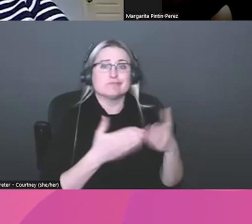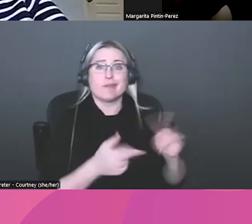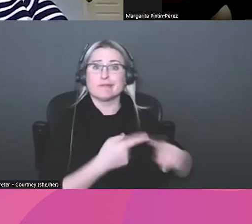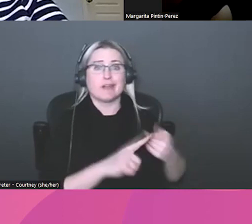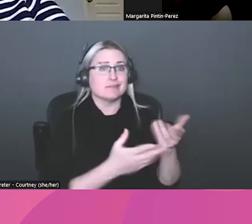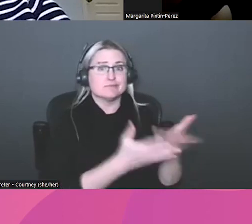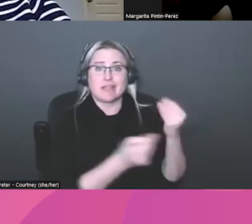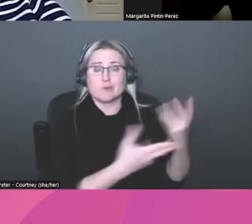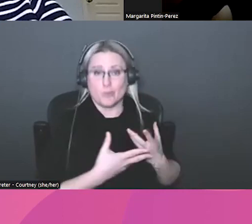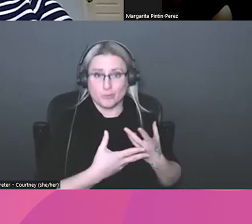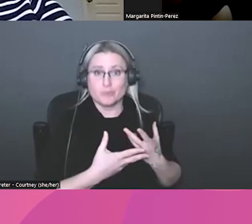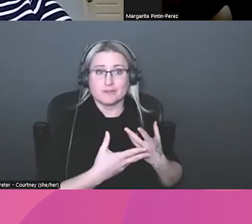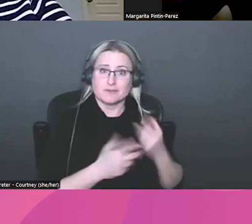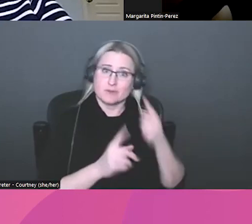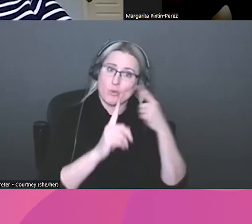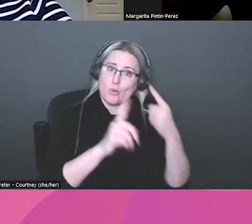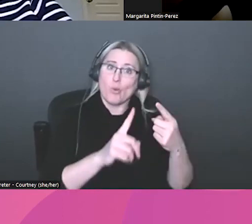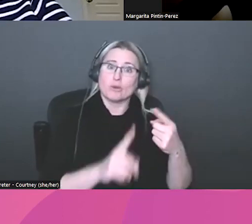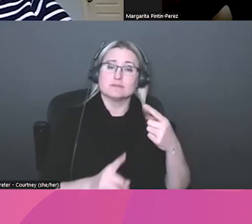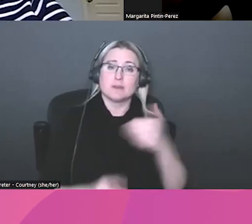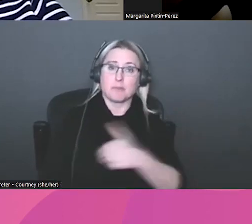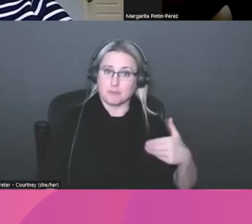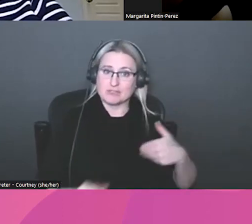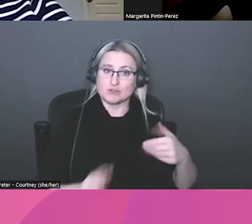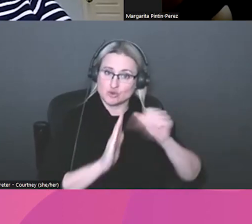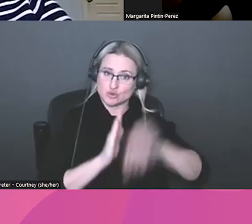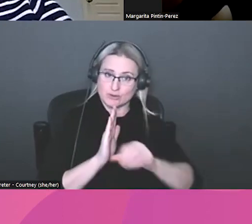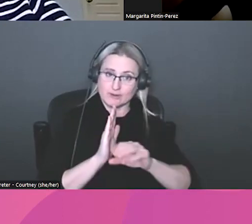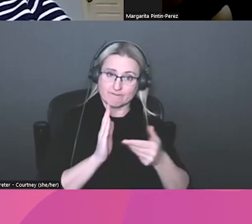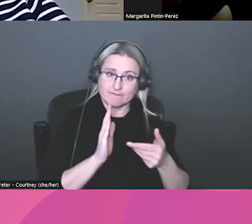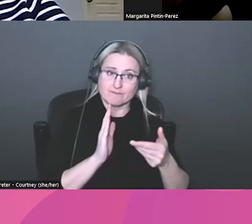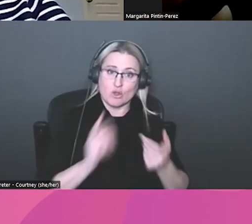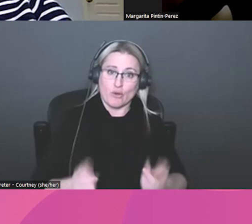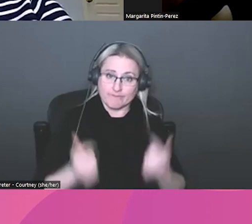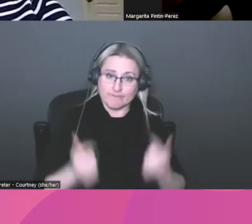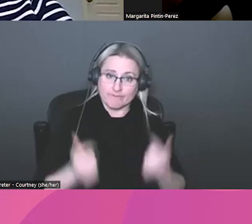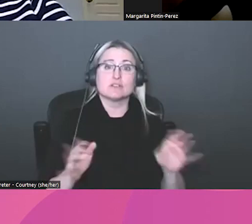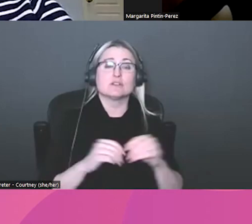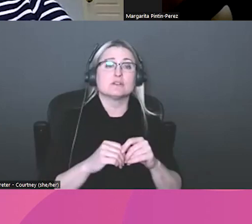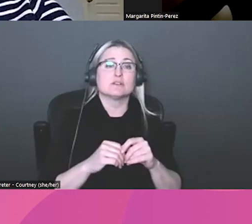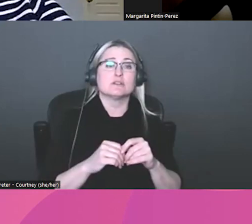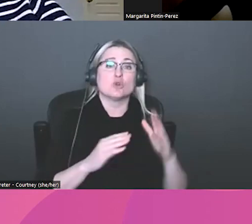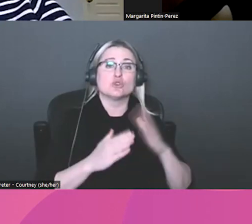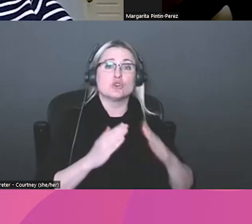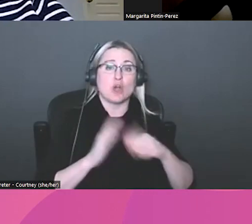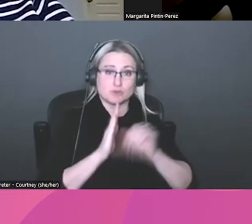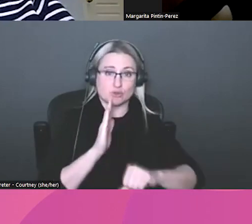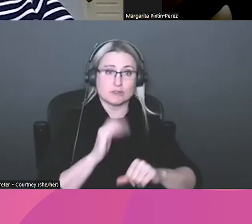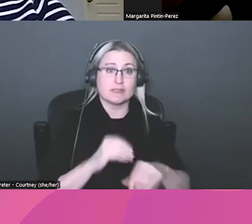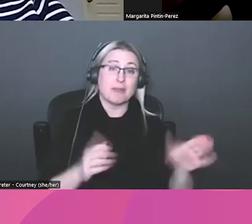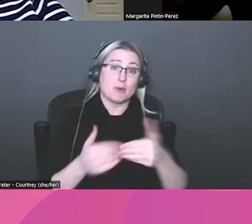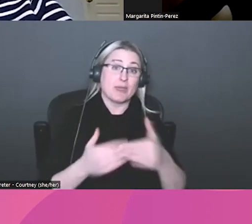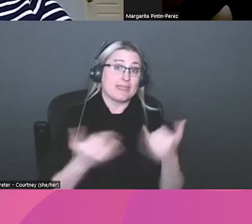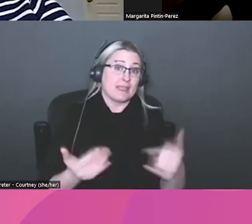l'esthétique. Et j'ai certains amis qui essaient d'obtenir des chirurgies dans ce domaine et qui ont beaucoup de